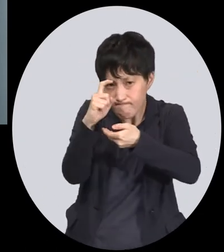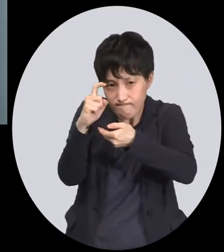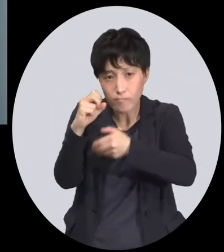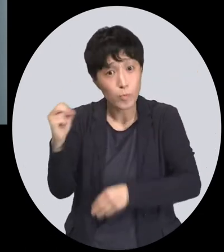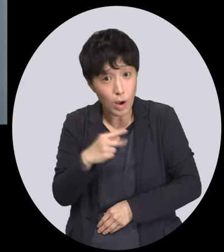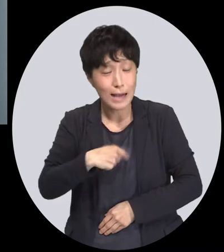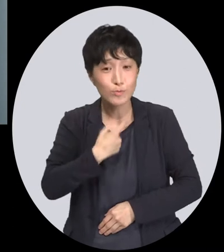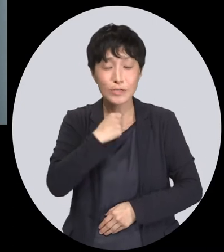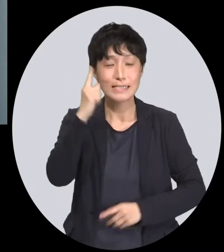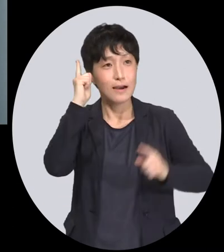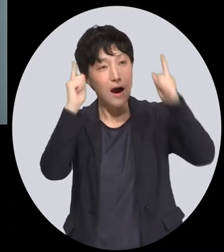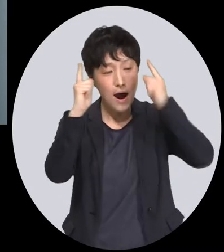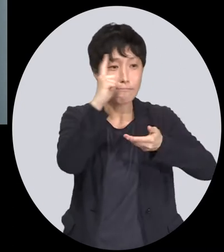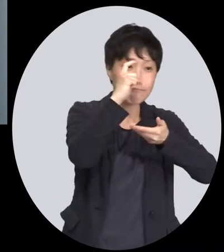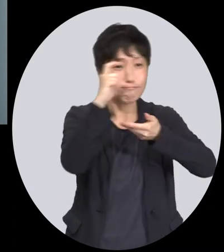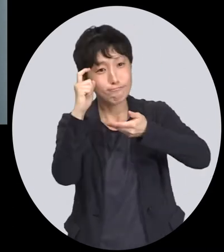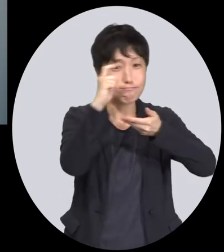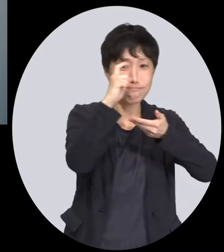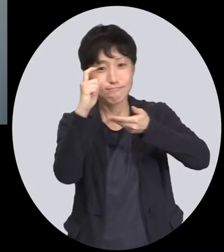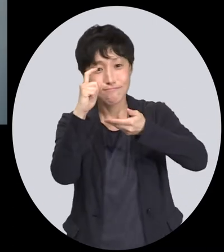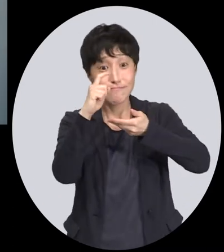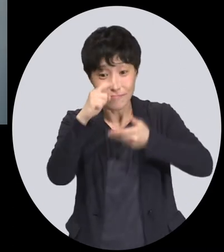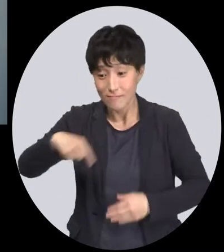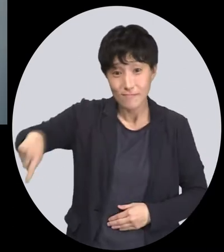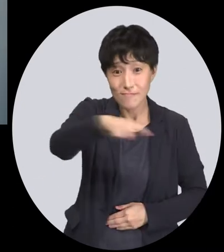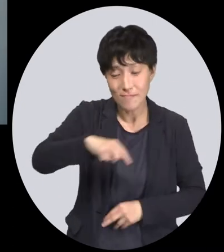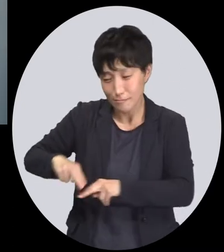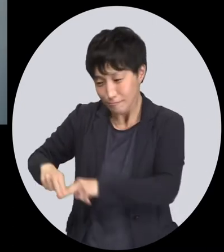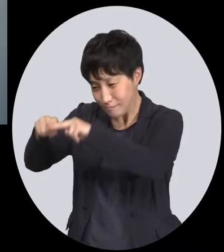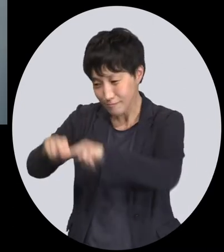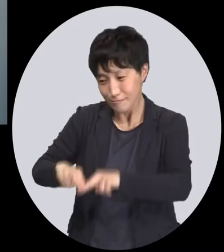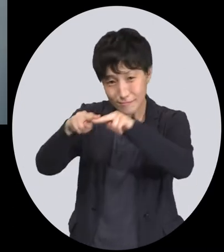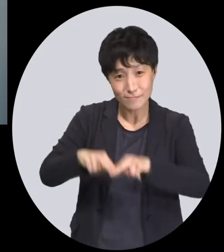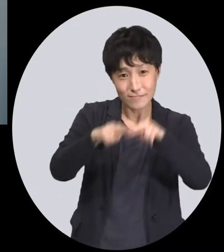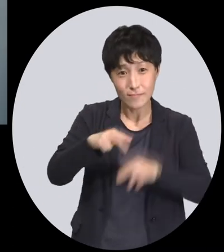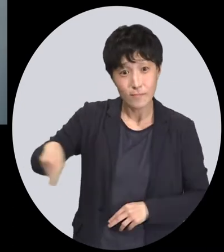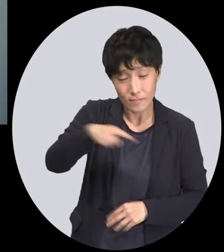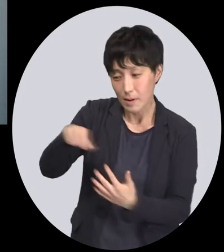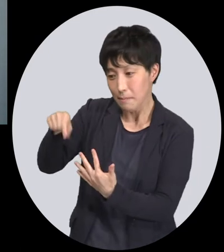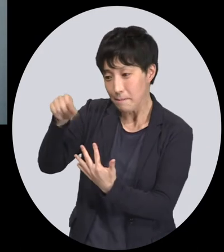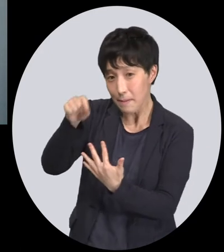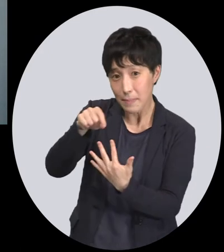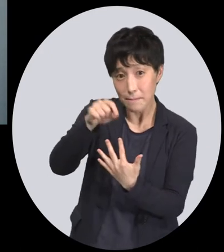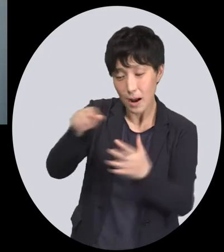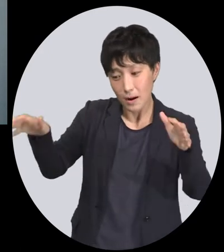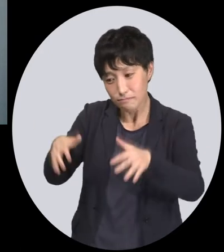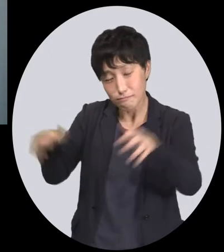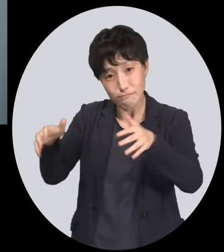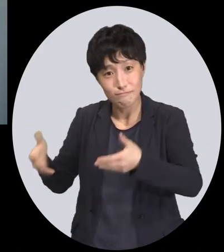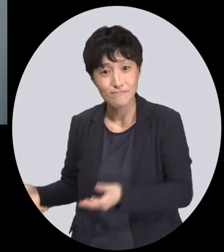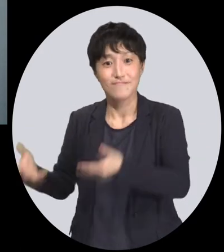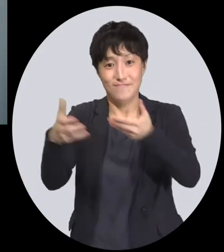ひとりあそび1人休みが好きなんですけど1人遊びで自由に撮った写真もあったり